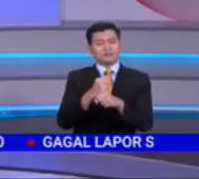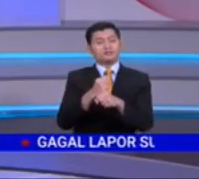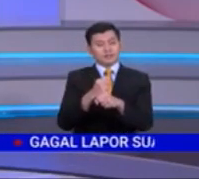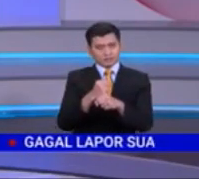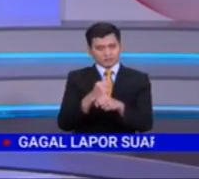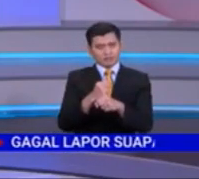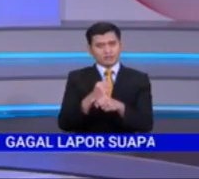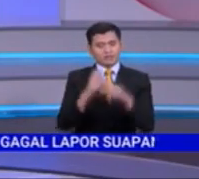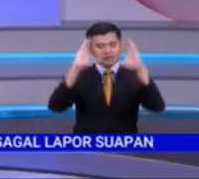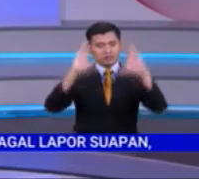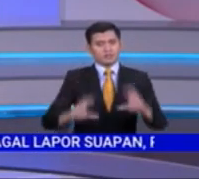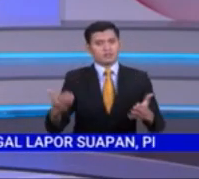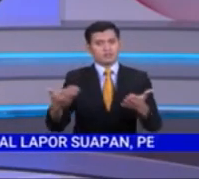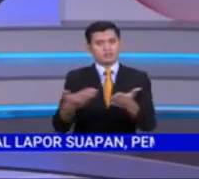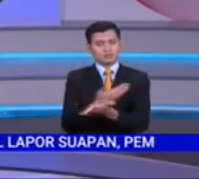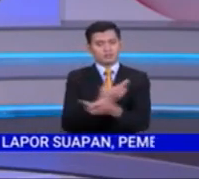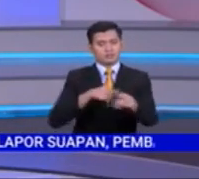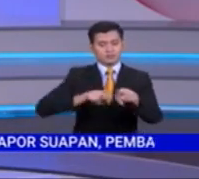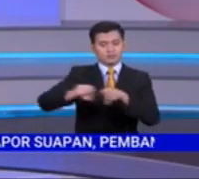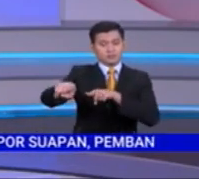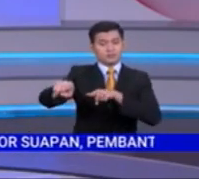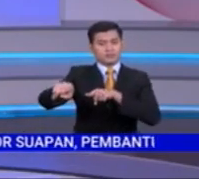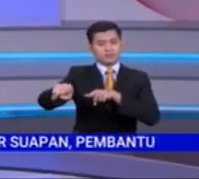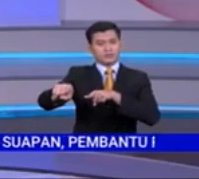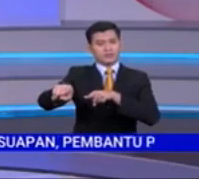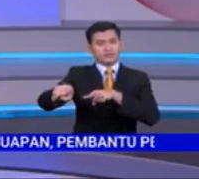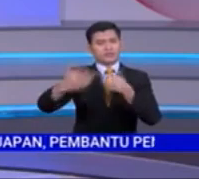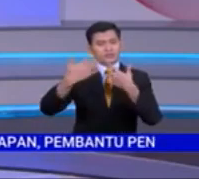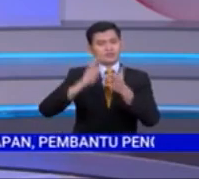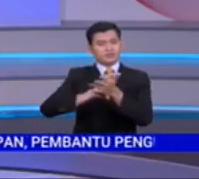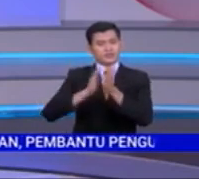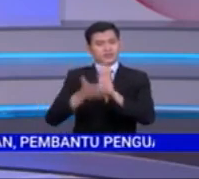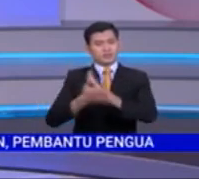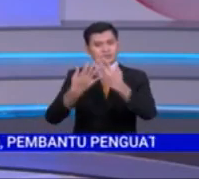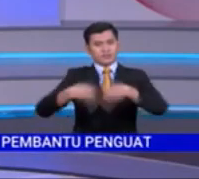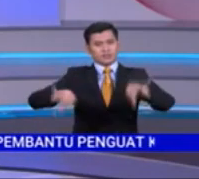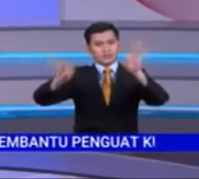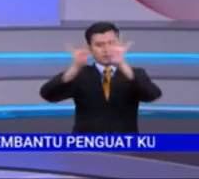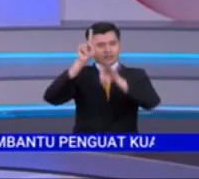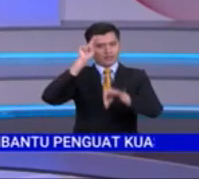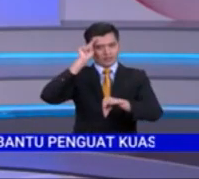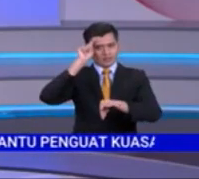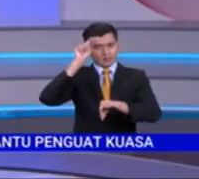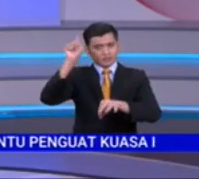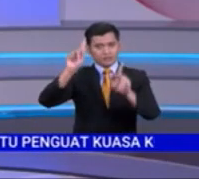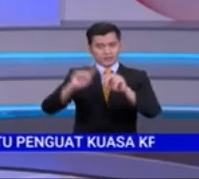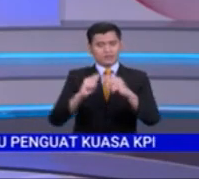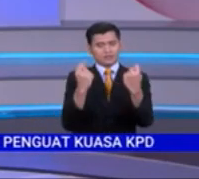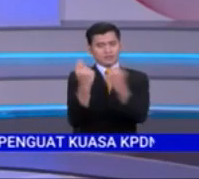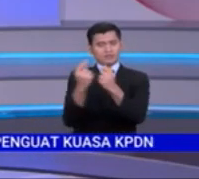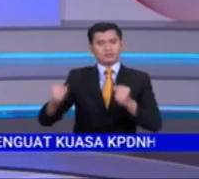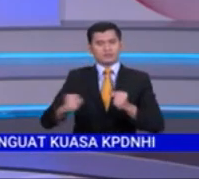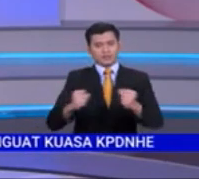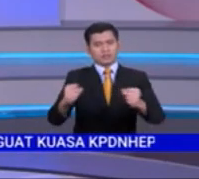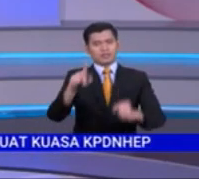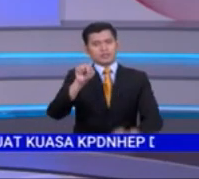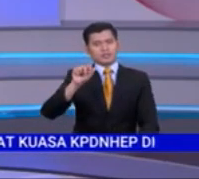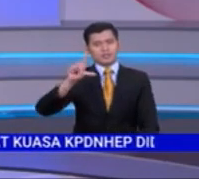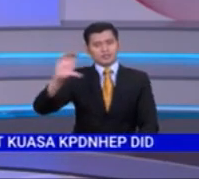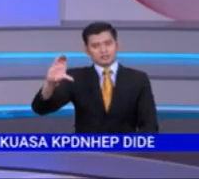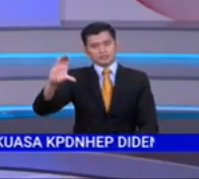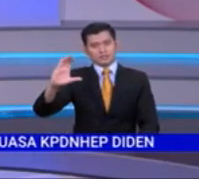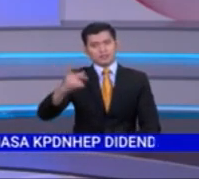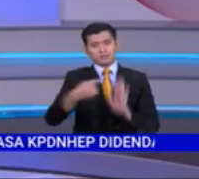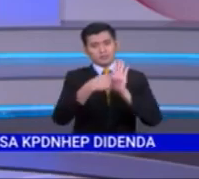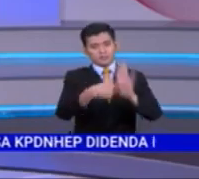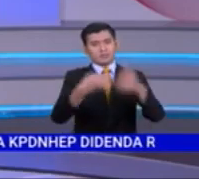untuk kembali beraksi secara kompetitif. Ini selepas mereka mula menjadi tonggak utama Terengganu Riders Club TRC yang beraksi cemerlang